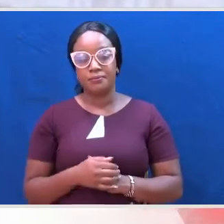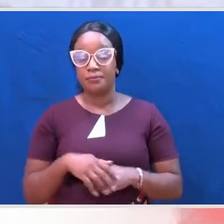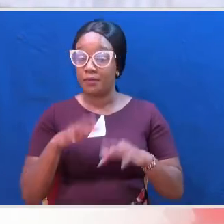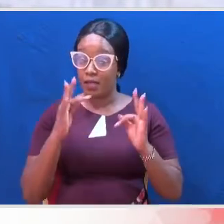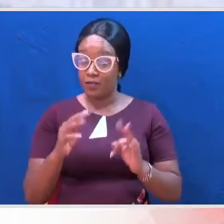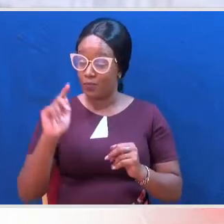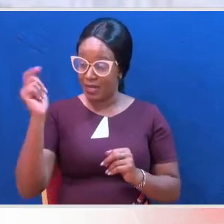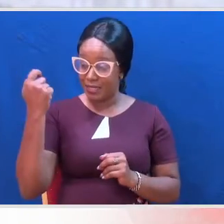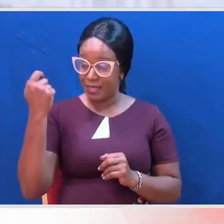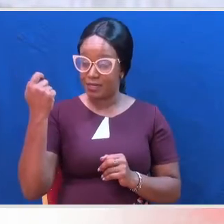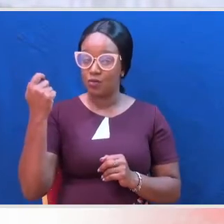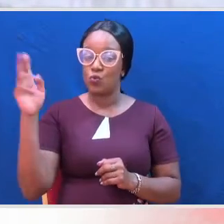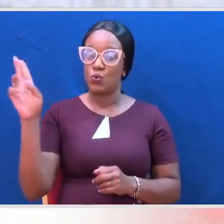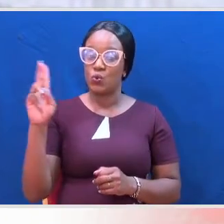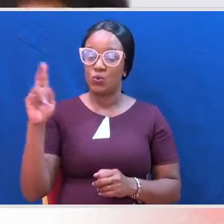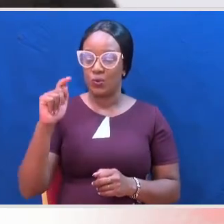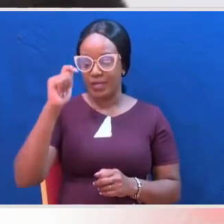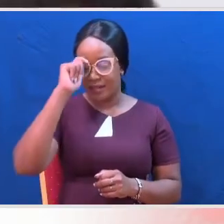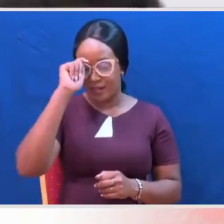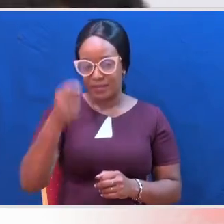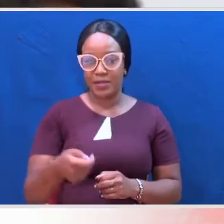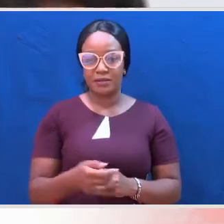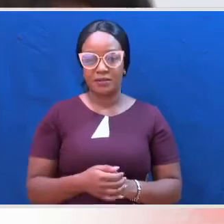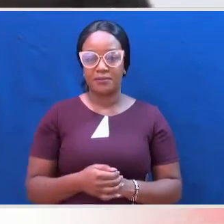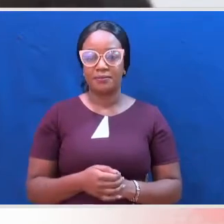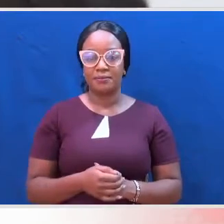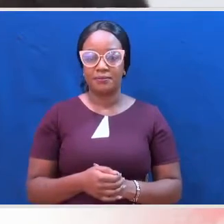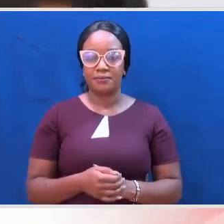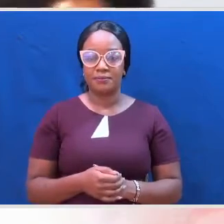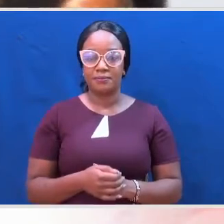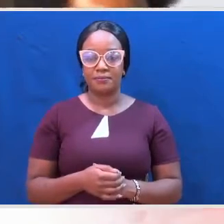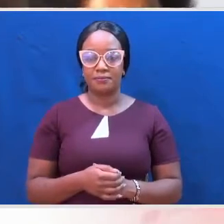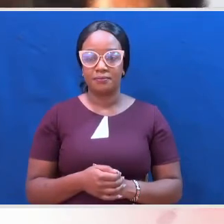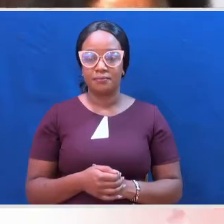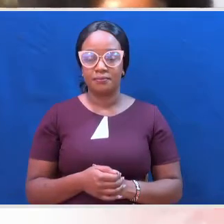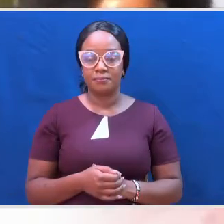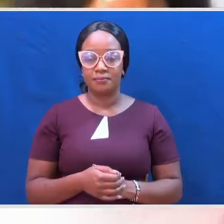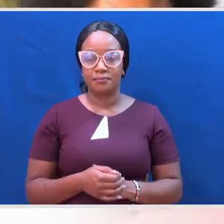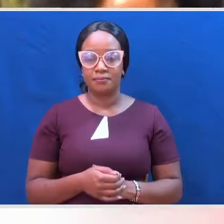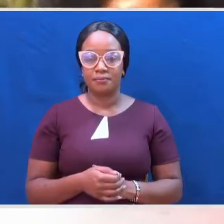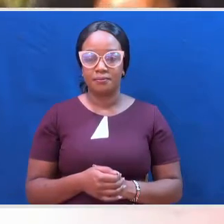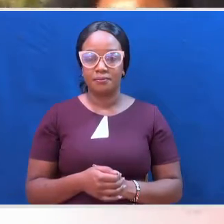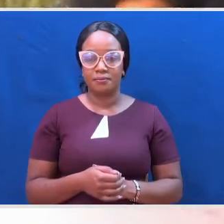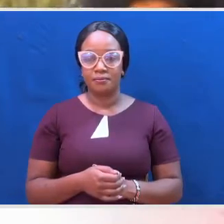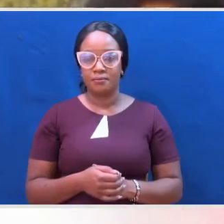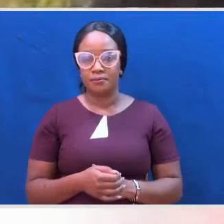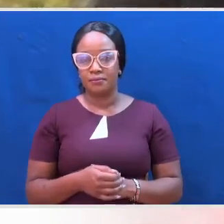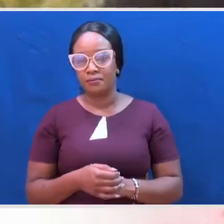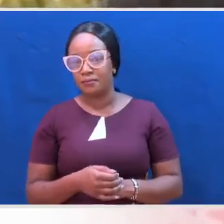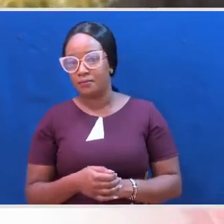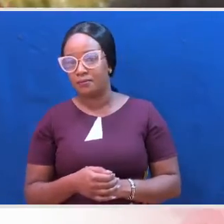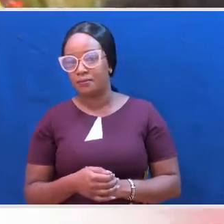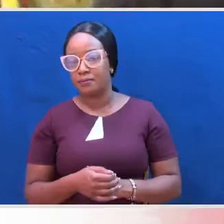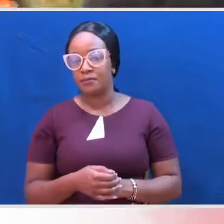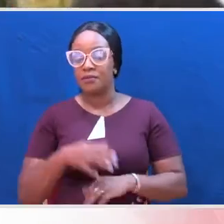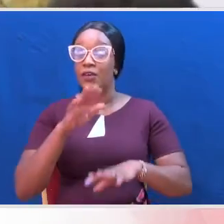tumheshimu. Tuheshimiane. That is a very big message to form a statement kwa niaba ya viongozi wengi